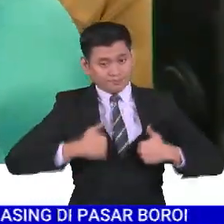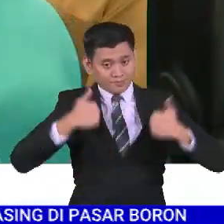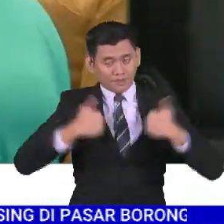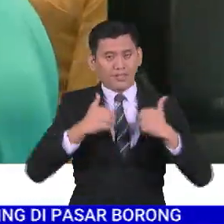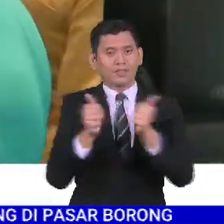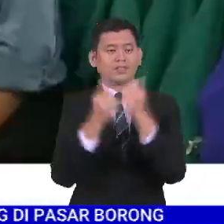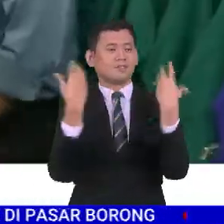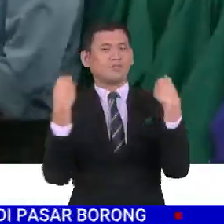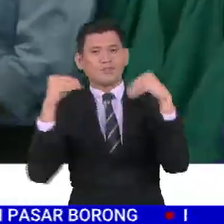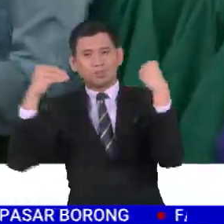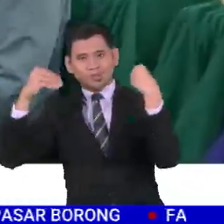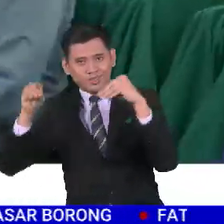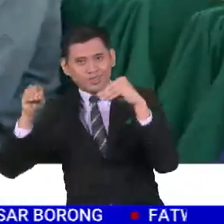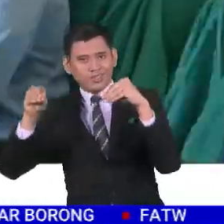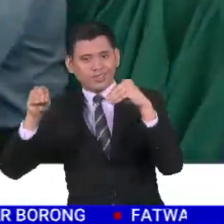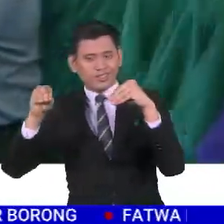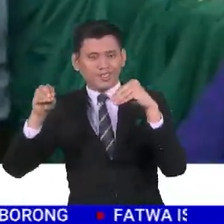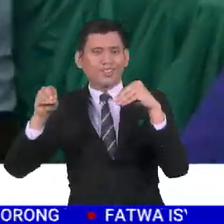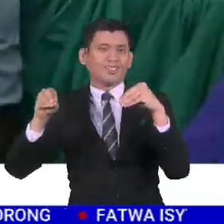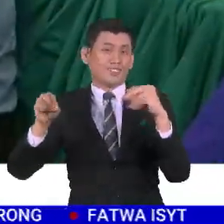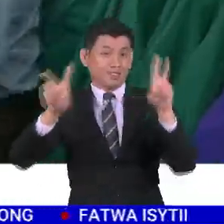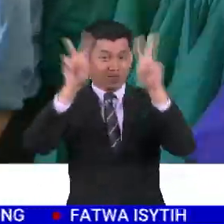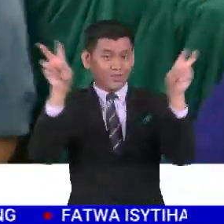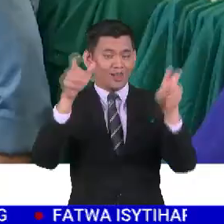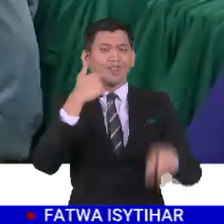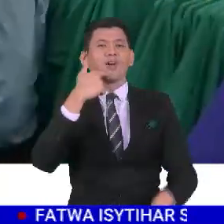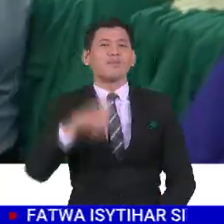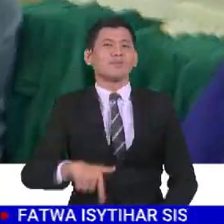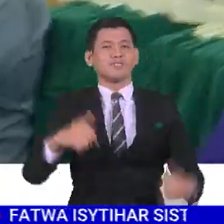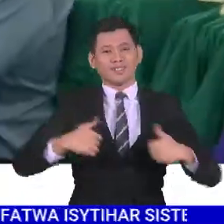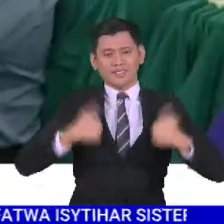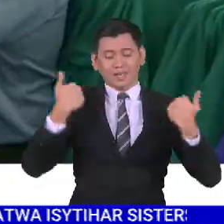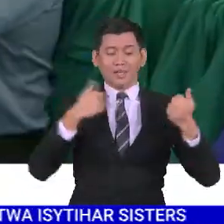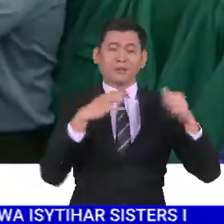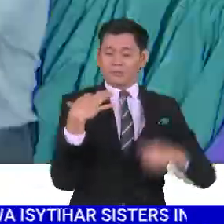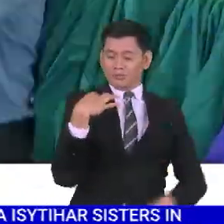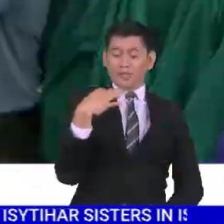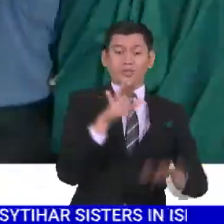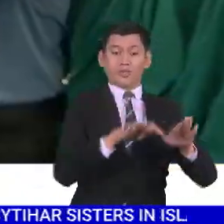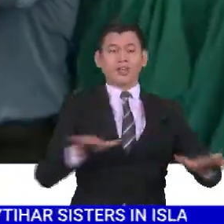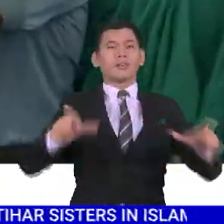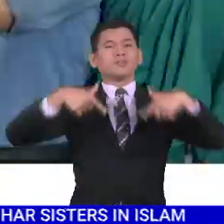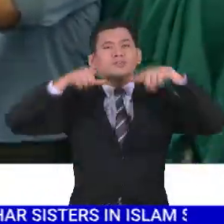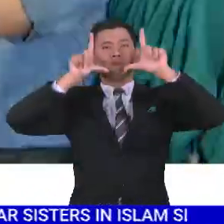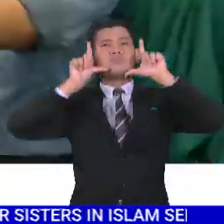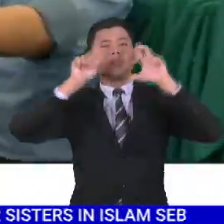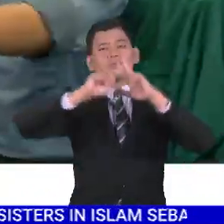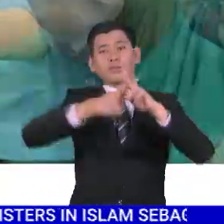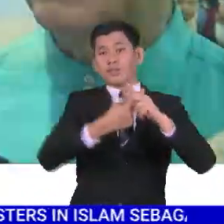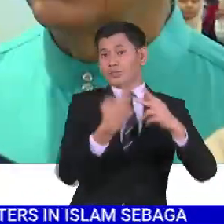dengan jualan rahmah klasiknya Raya. Baju kanak-kanak, tudung yang bermula